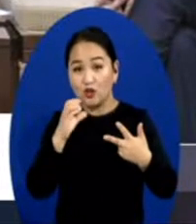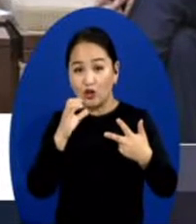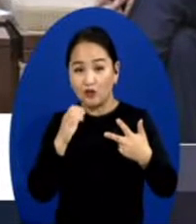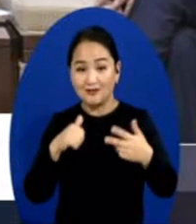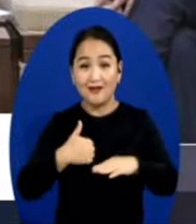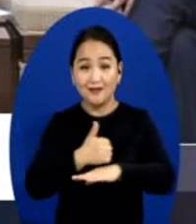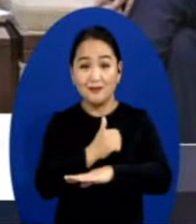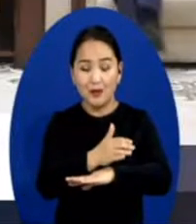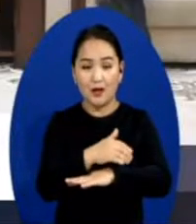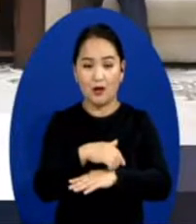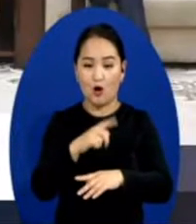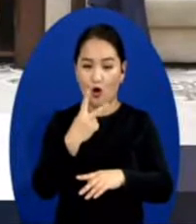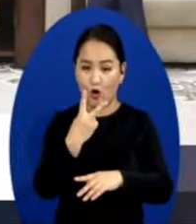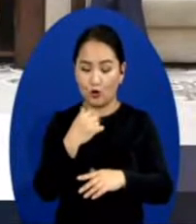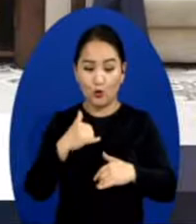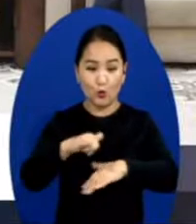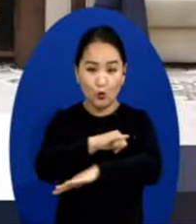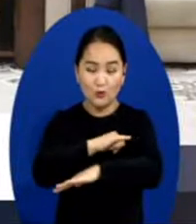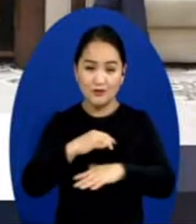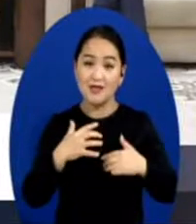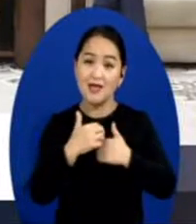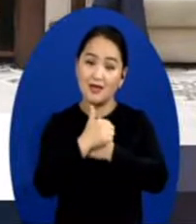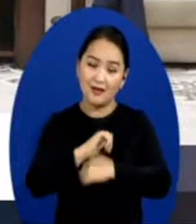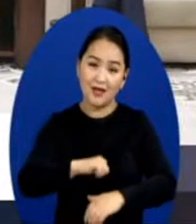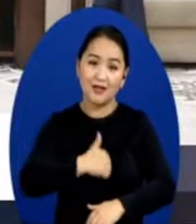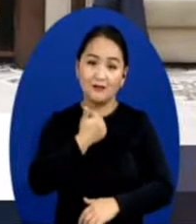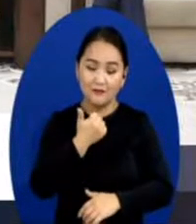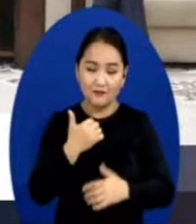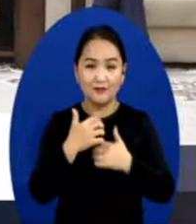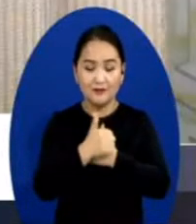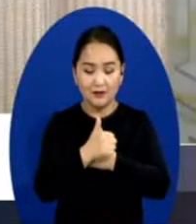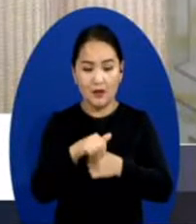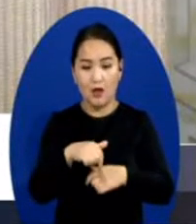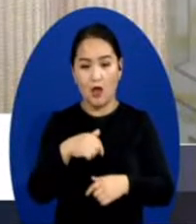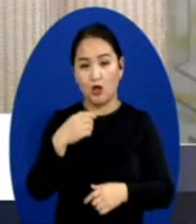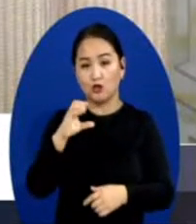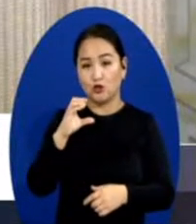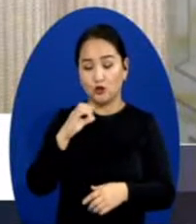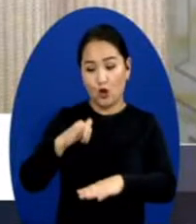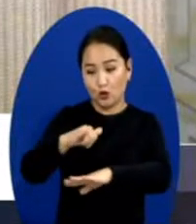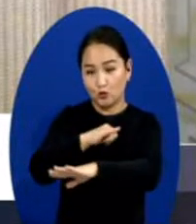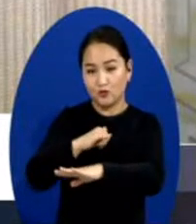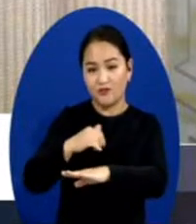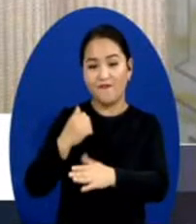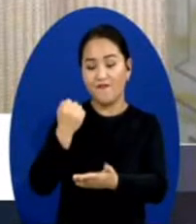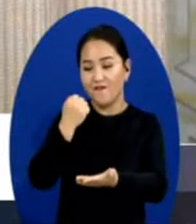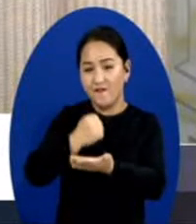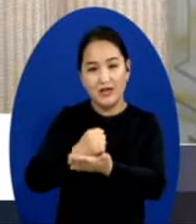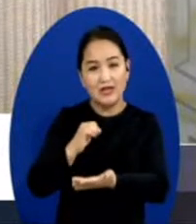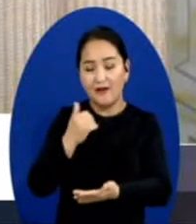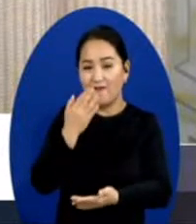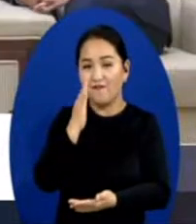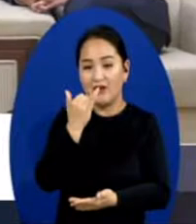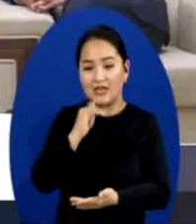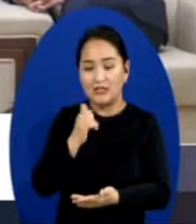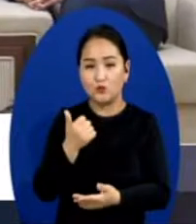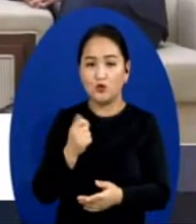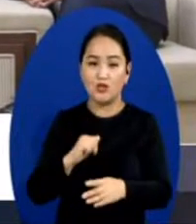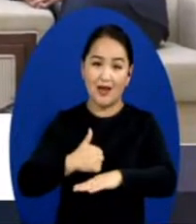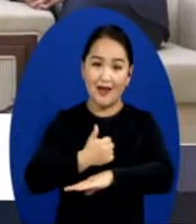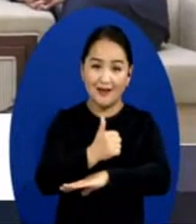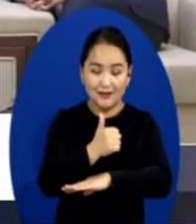иргэд хоорондын харилцааг улам идэвхжүүлэх Солонгос иргэд Монголд визгүй зорчдог болоход улсын хурлын даргын хувьд хүчин чармайлт гарган ажиллана